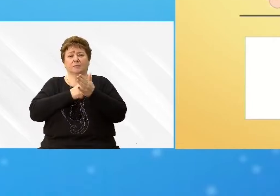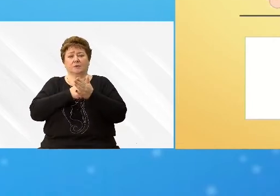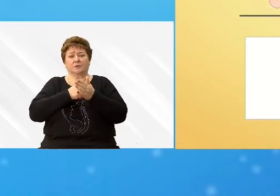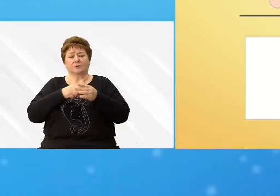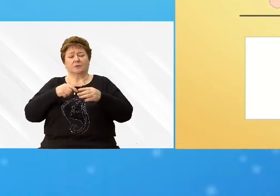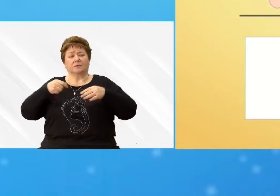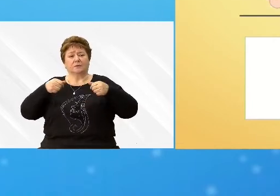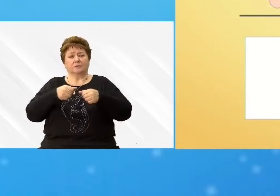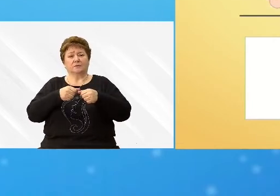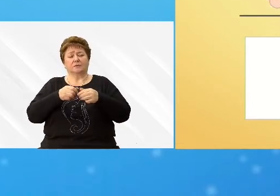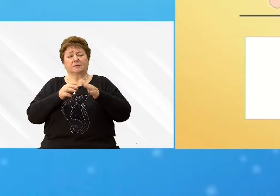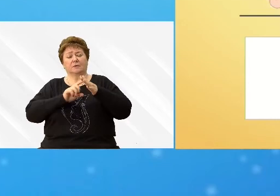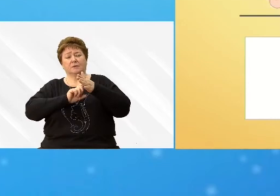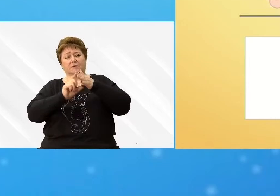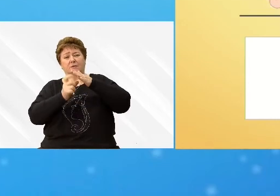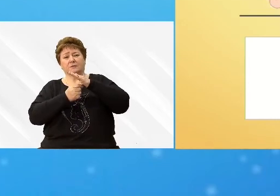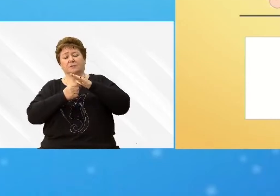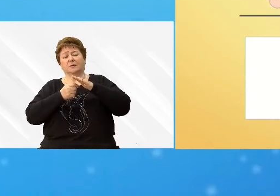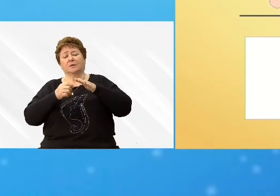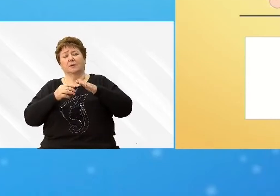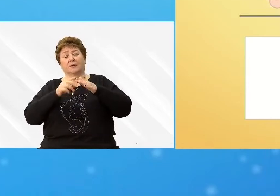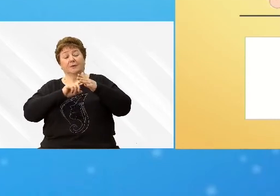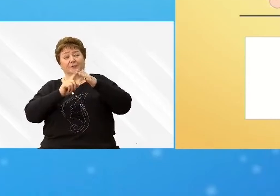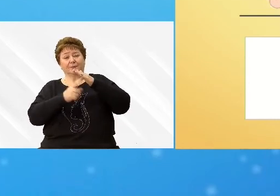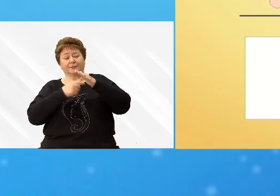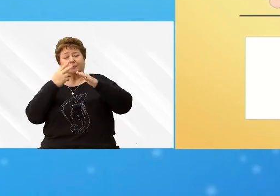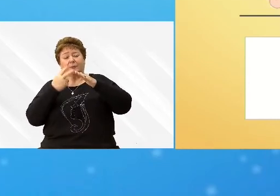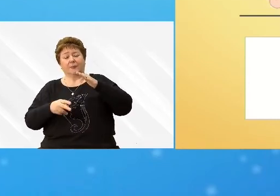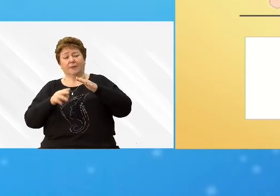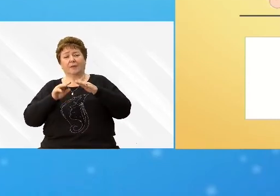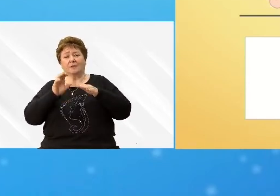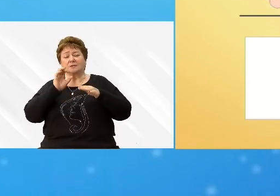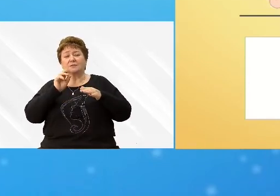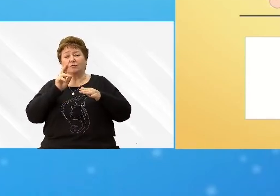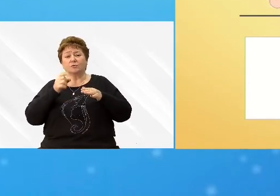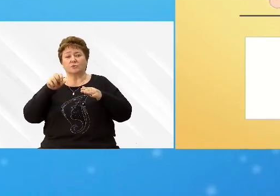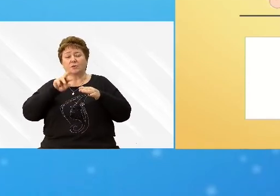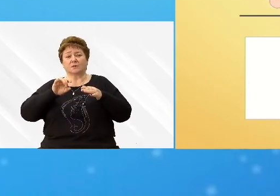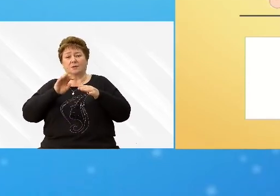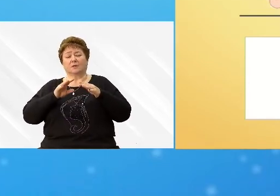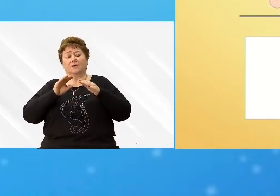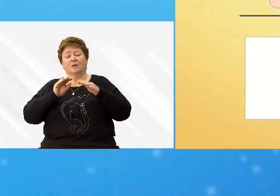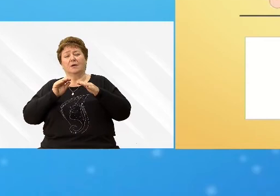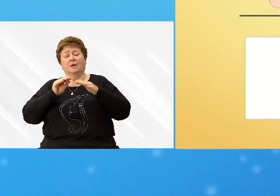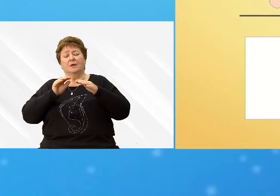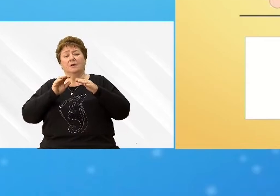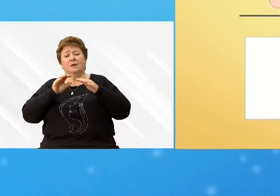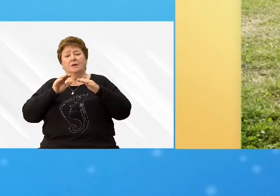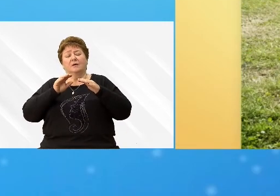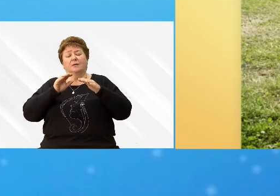воздействия на стопу стопа теряет свой чистую форму развивается плоскостопие